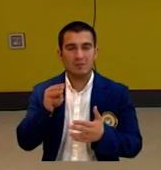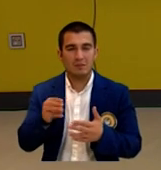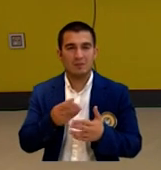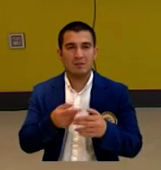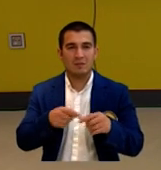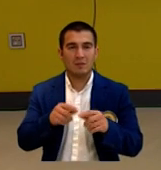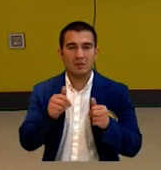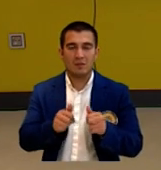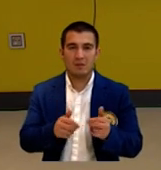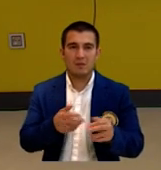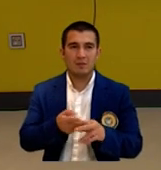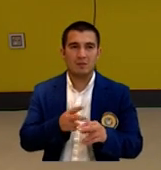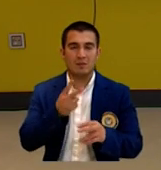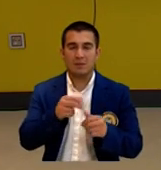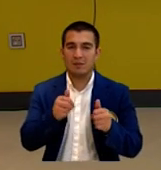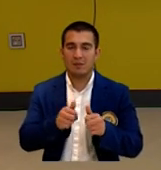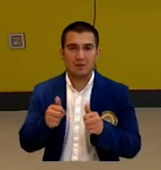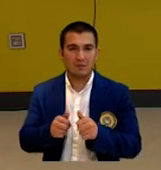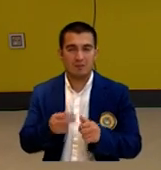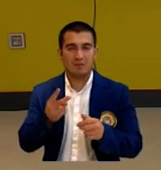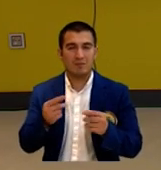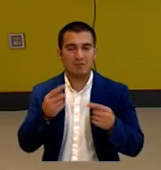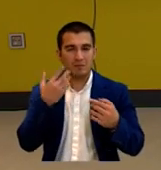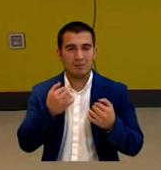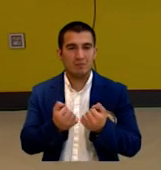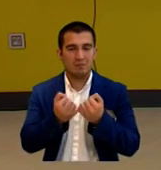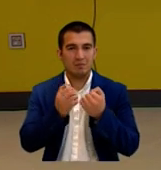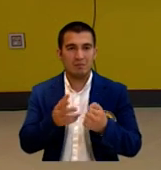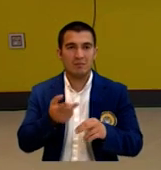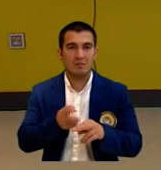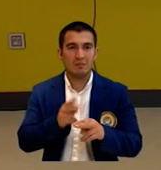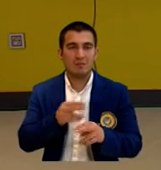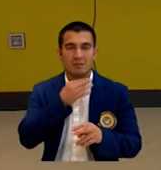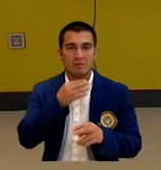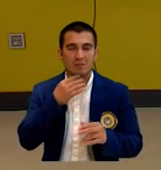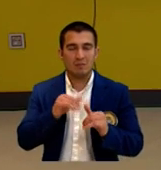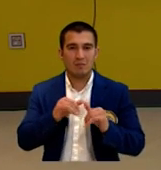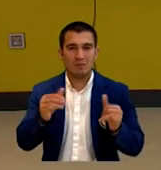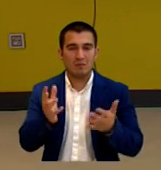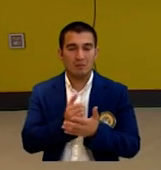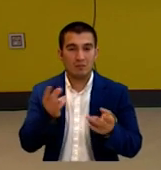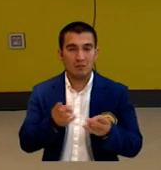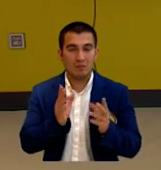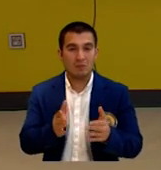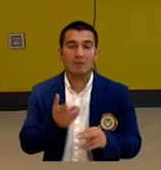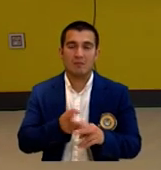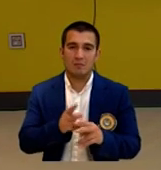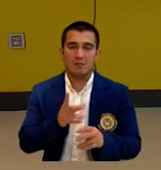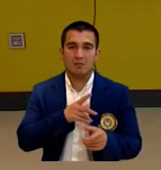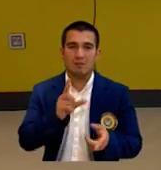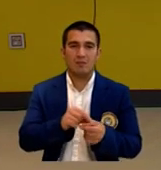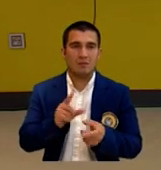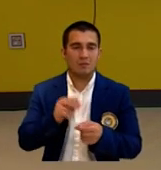formulasi hisoblanadi. Bu ikkita formulani tenglashtirib biz ularning o'rtacha kvadrat tezligini topishimiz mumkin bo'ladi. Demek